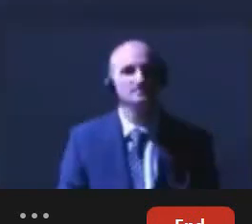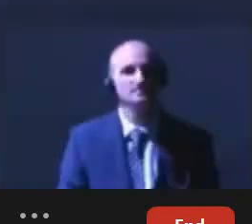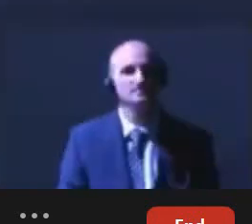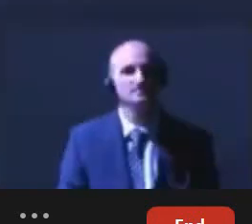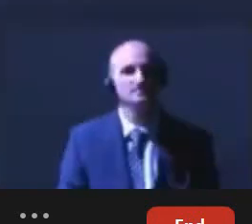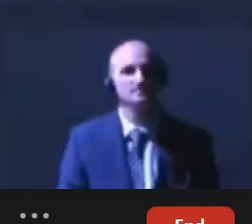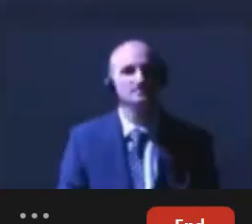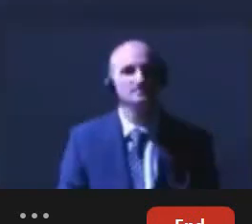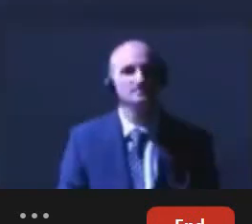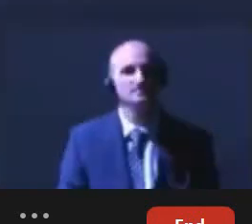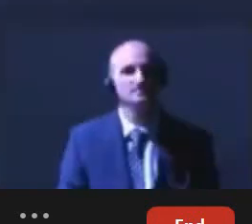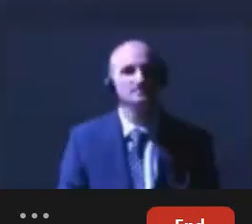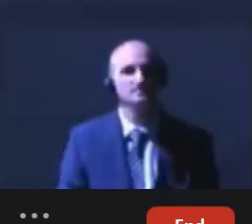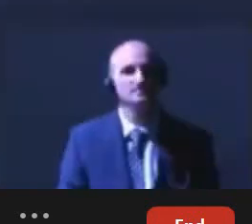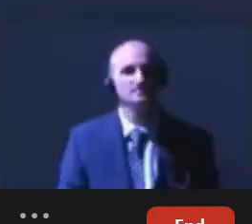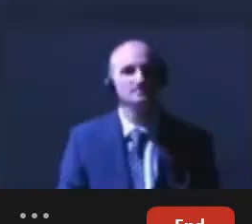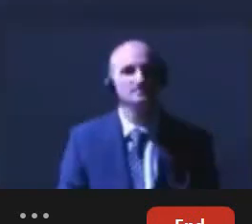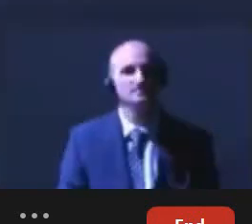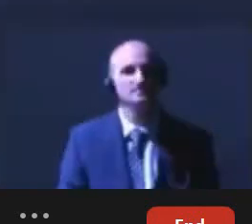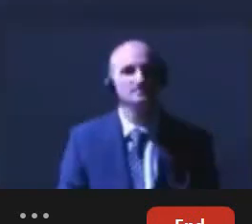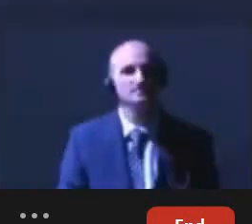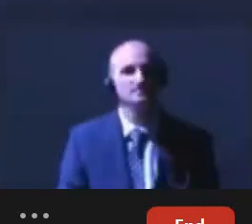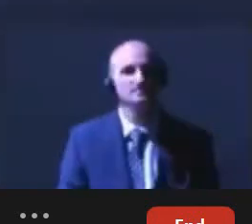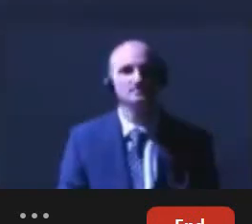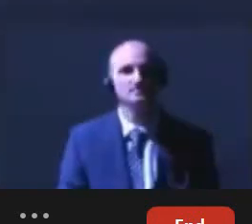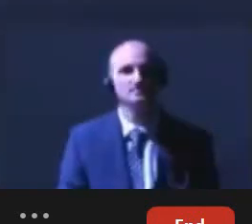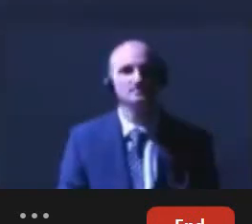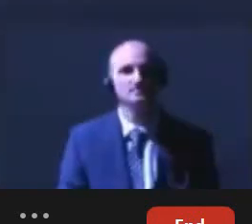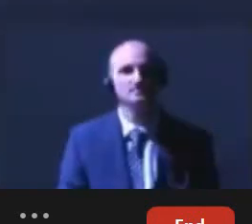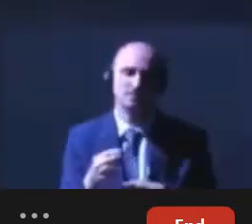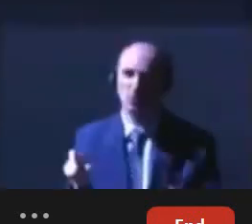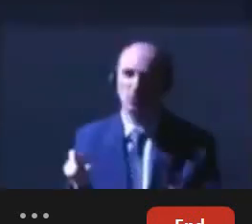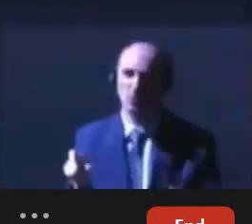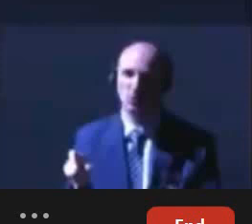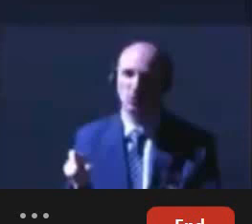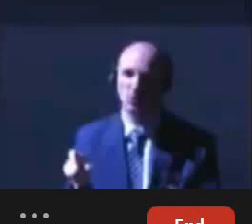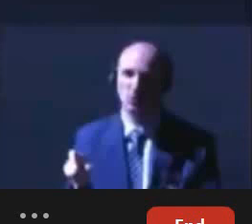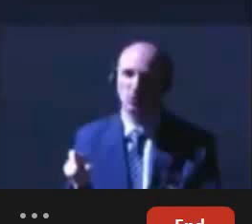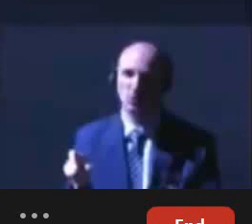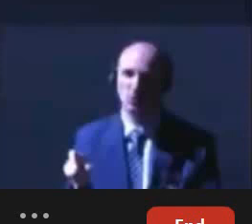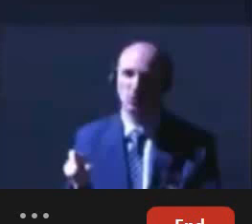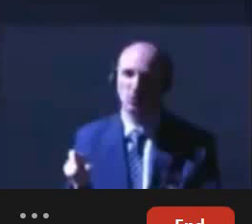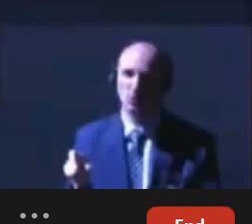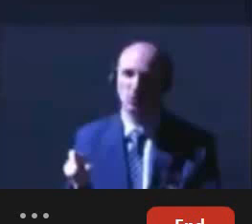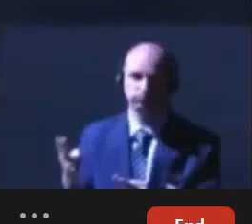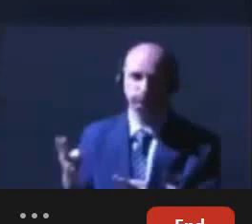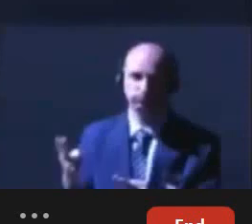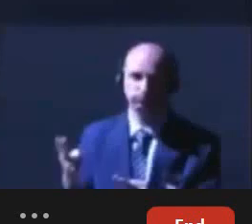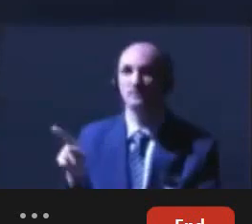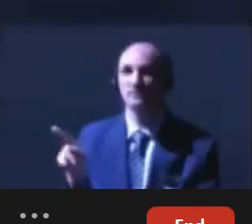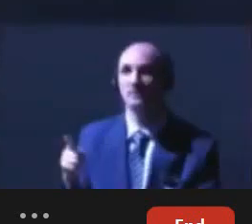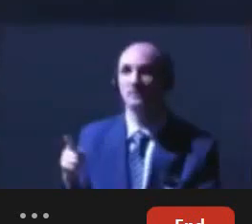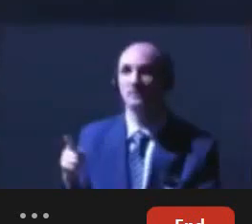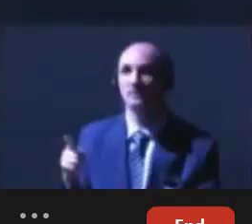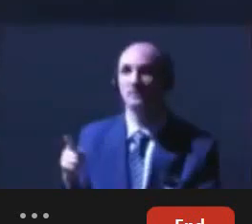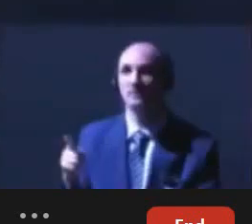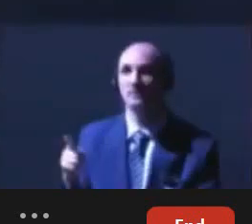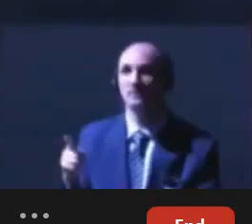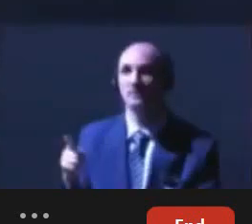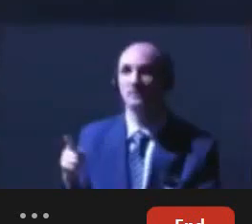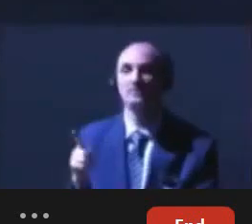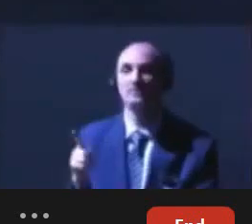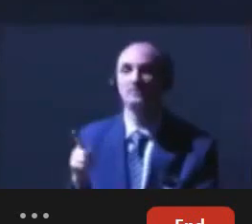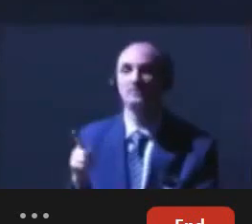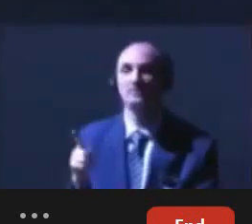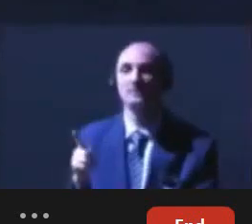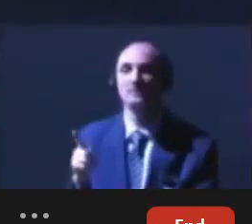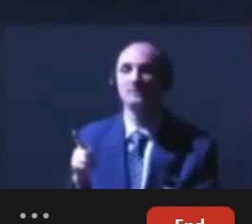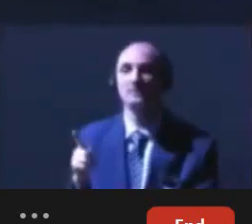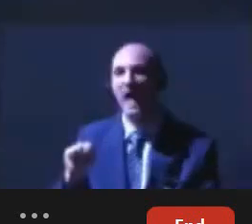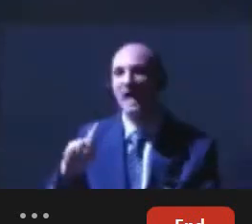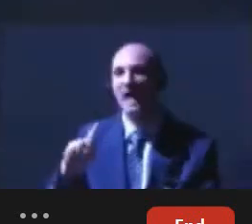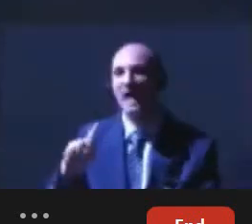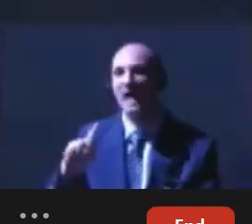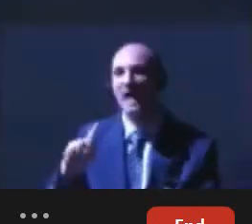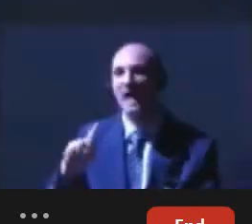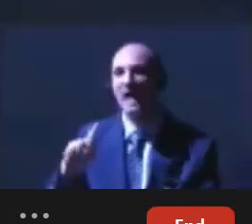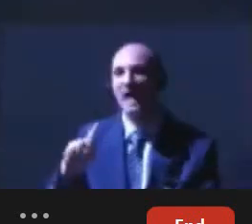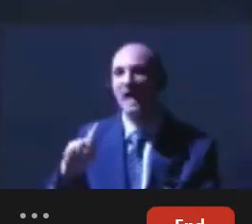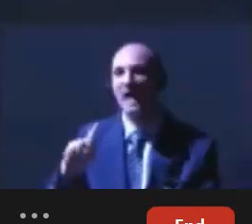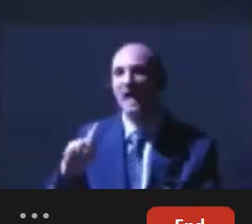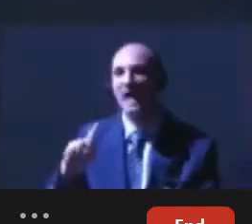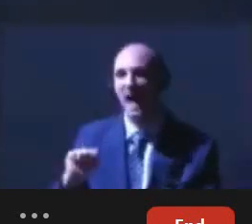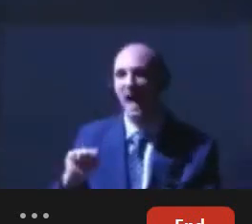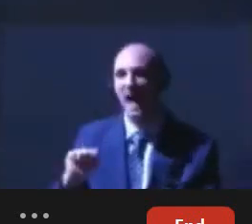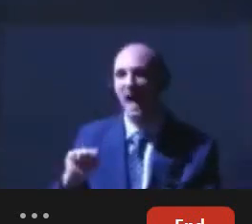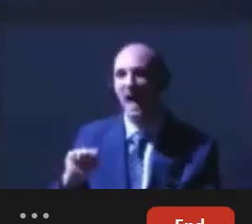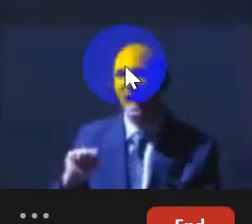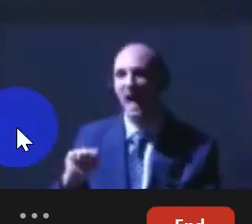chúng ta. Tôi đang nói về Anna Munich, cái người mà đến phút cuối, anh